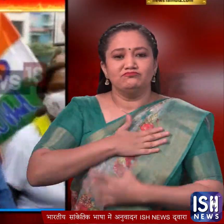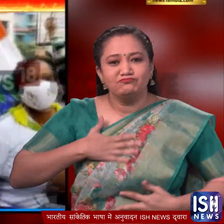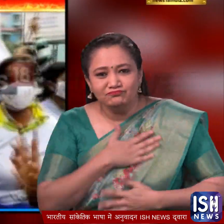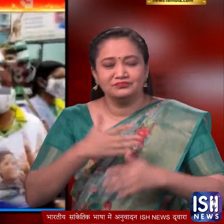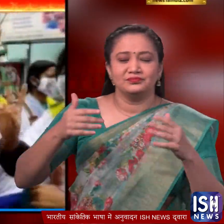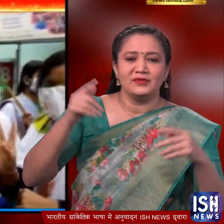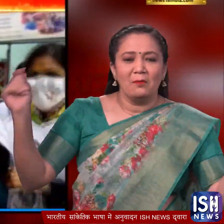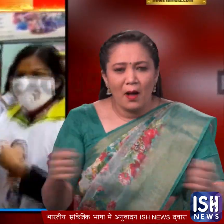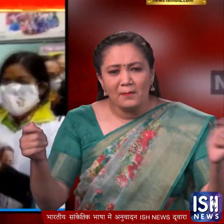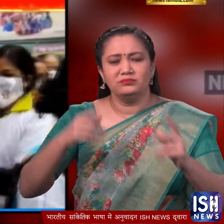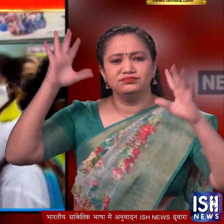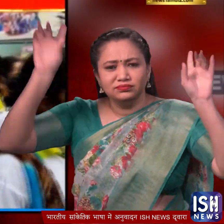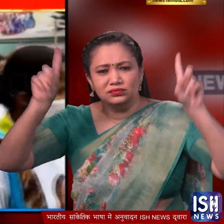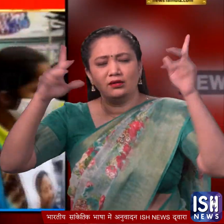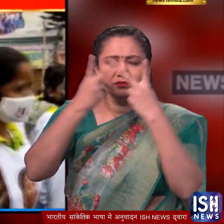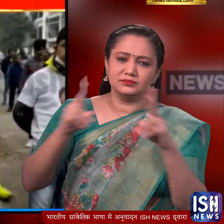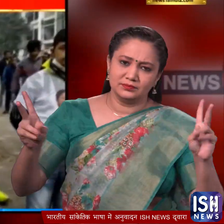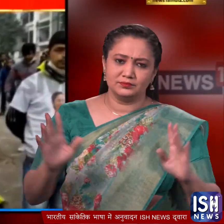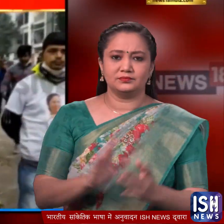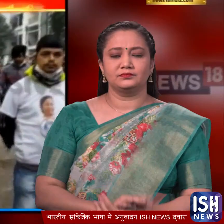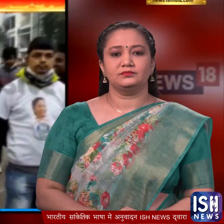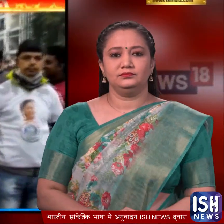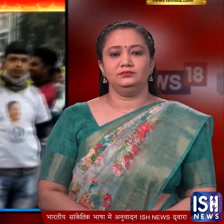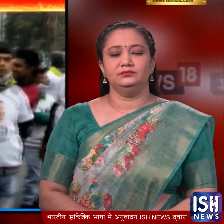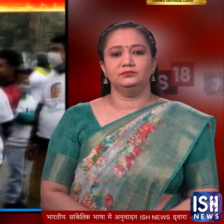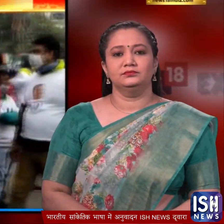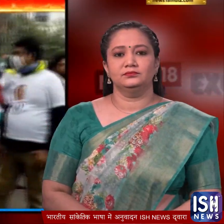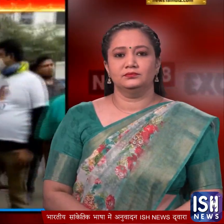गया और पार्टी के कार्यकर्ता बैंड बाजे पर नाचने लगे।